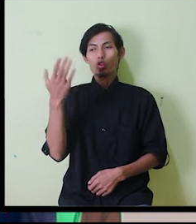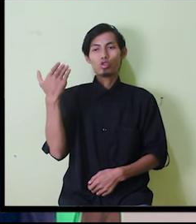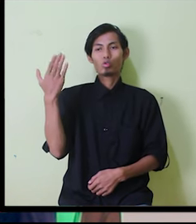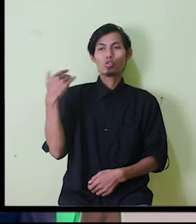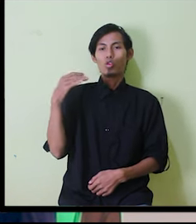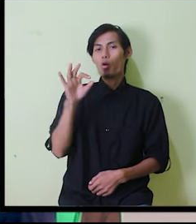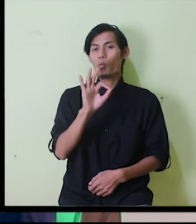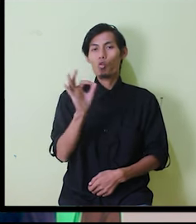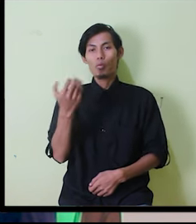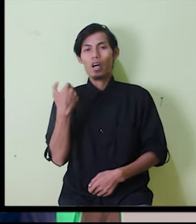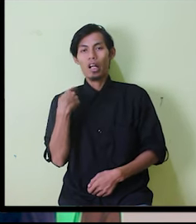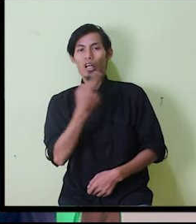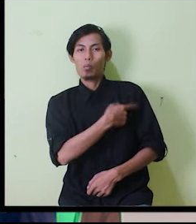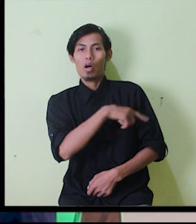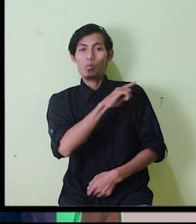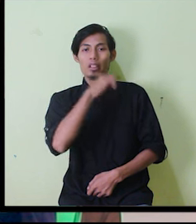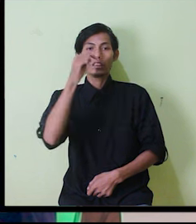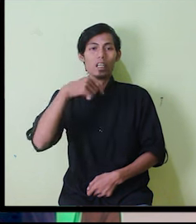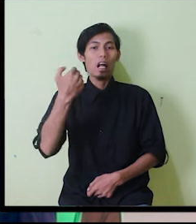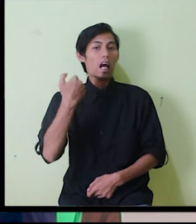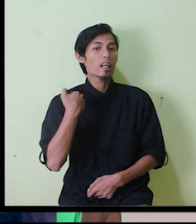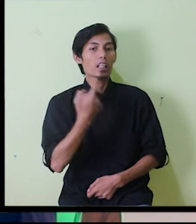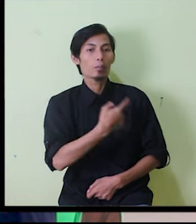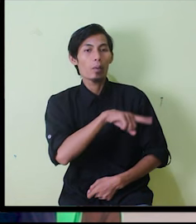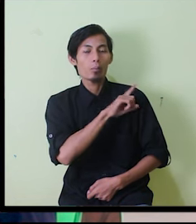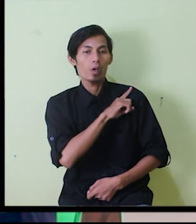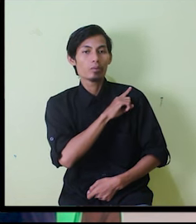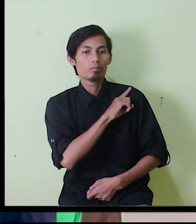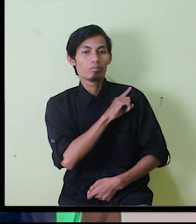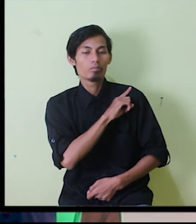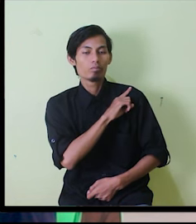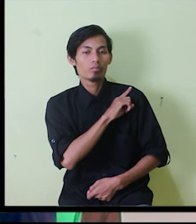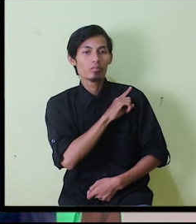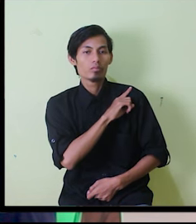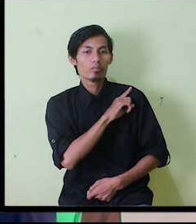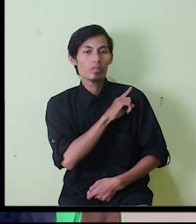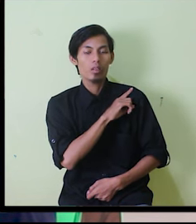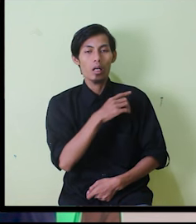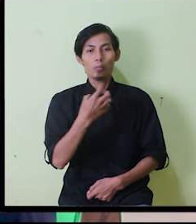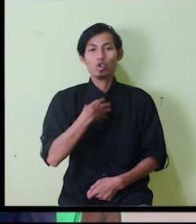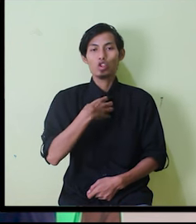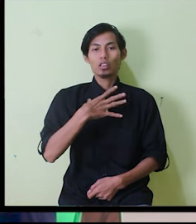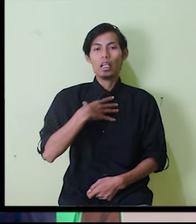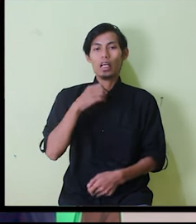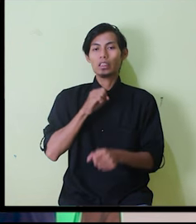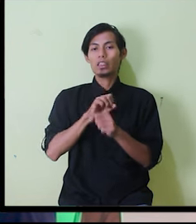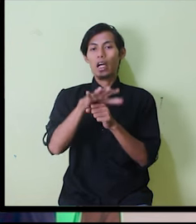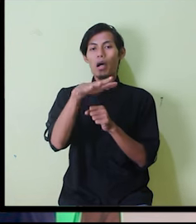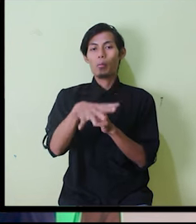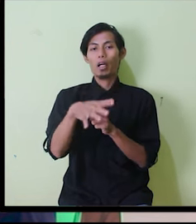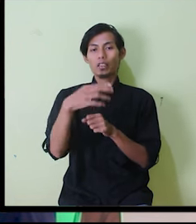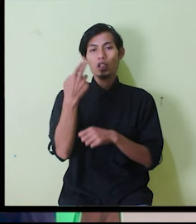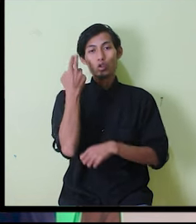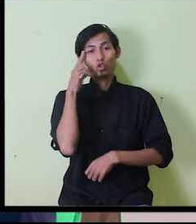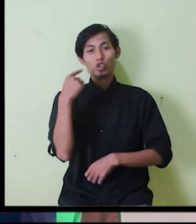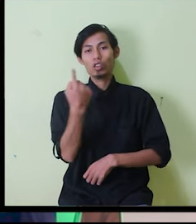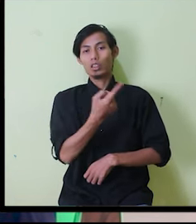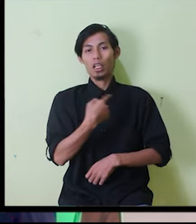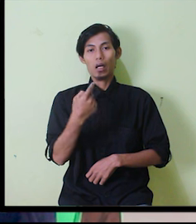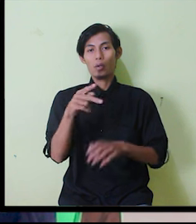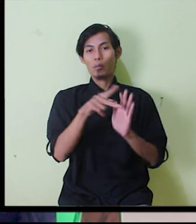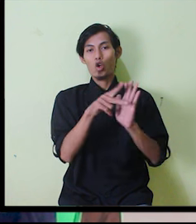tadinya tidak memiliki kemampuan jadi memiliki kemampuan sehingga menurut saya ee dampaknya bagi kami program Solider